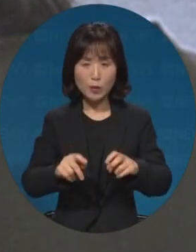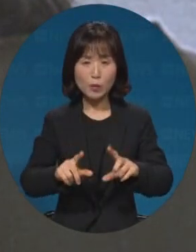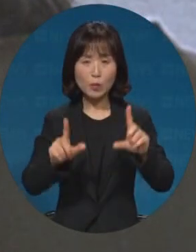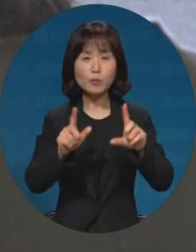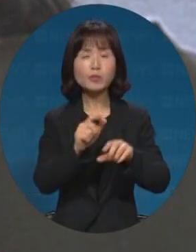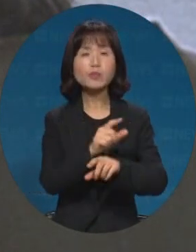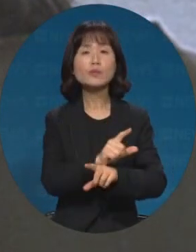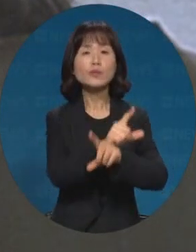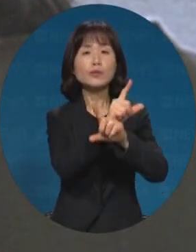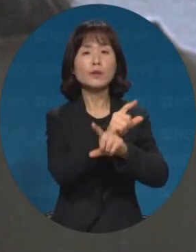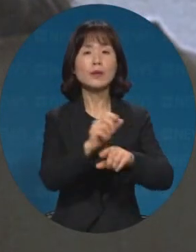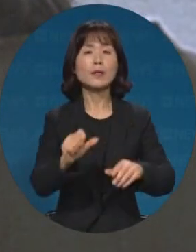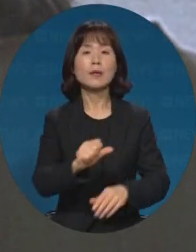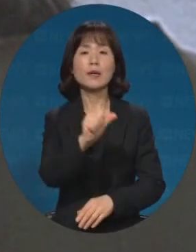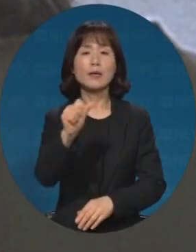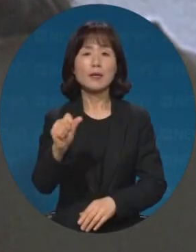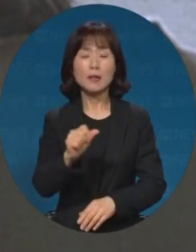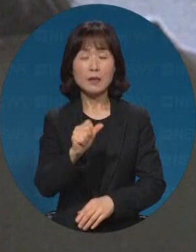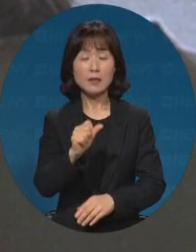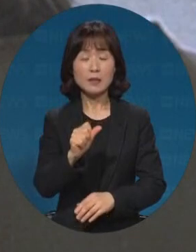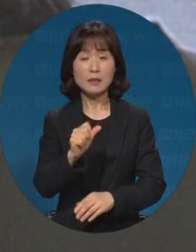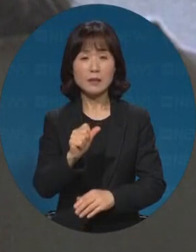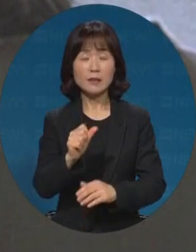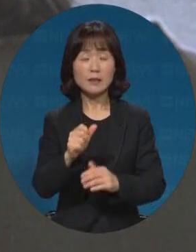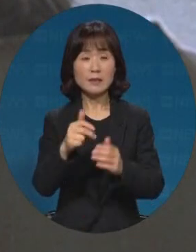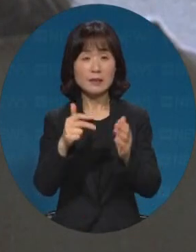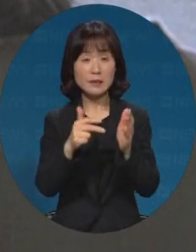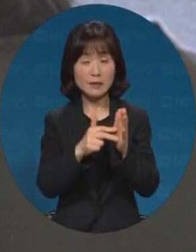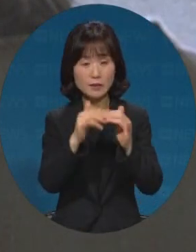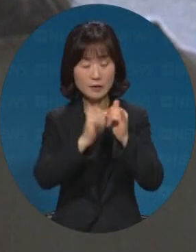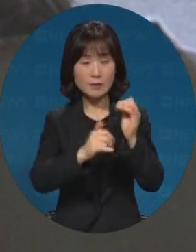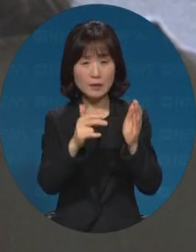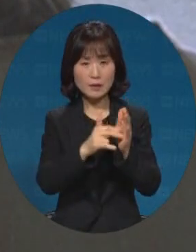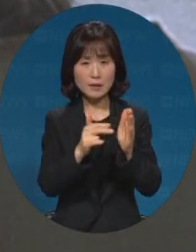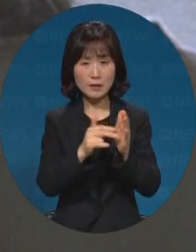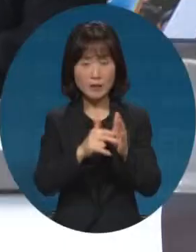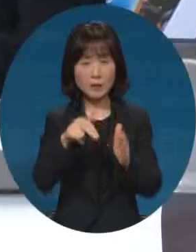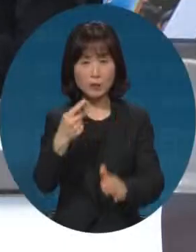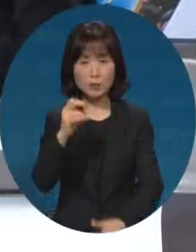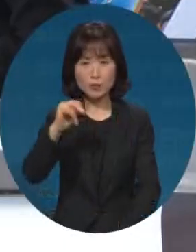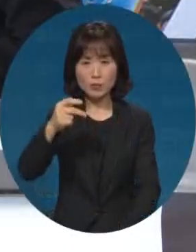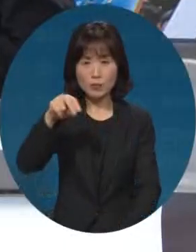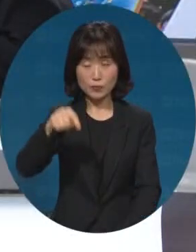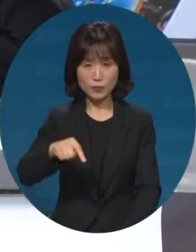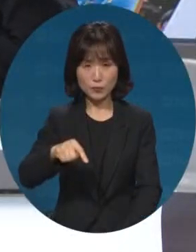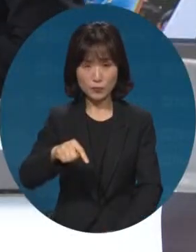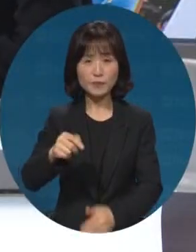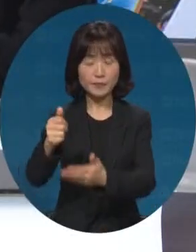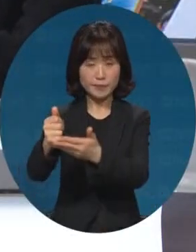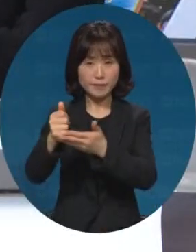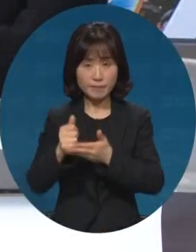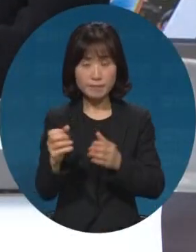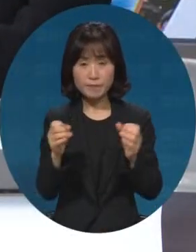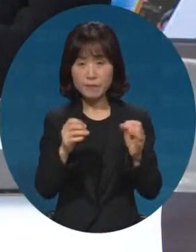조윤수 교과서 연구 센터장과이 문제 자세히 짚어보겠습니다 센터장님 안녕하세요